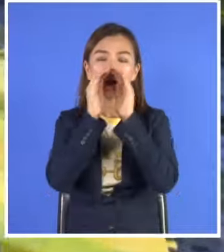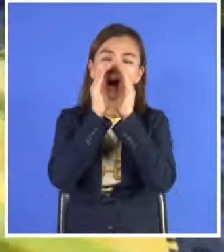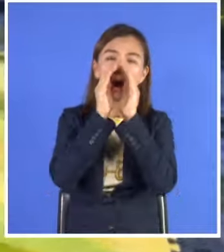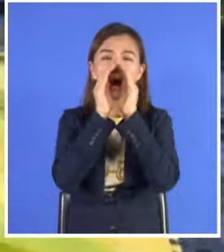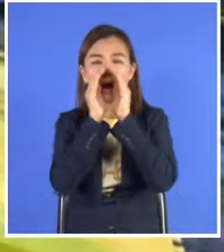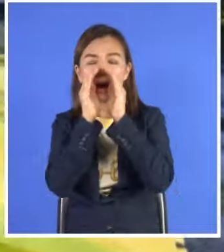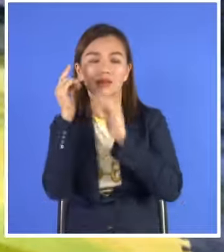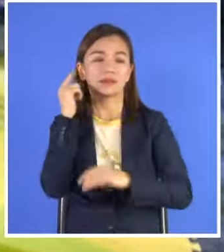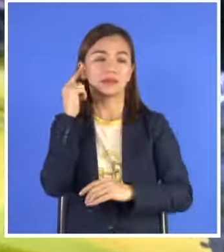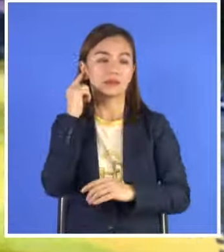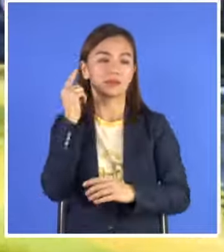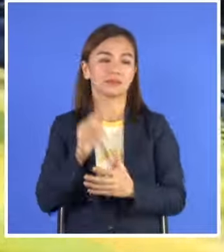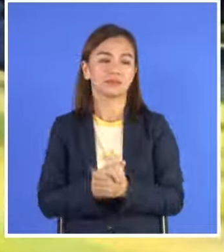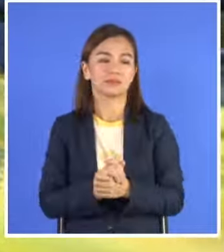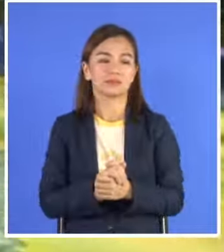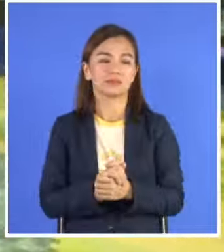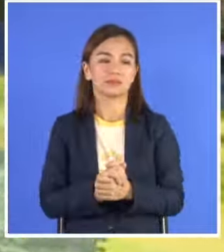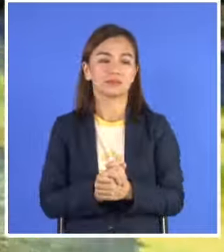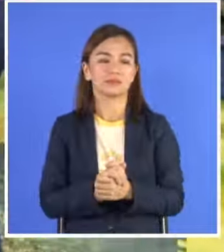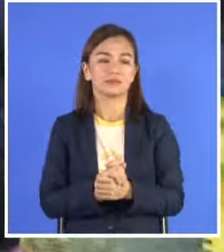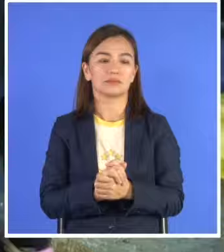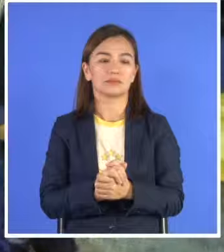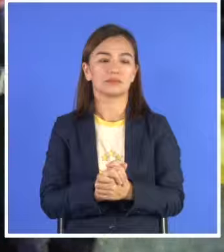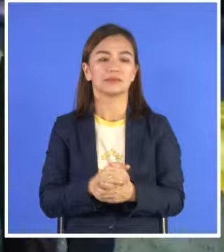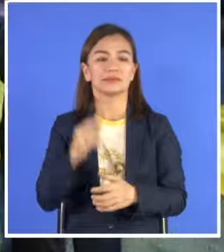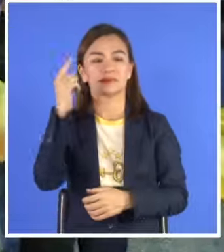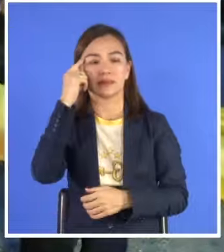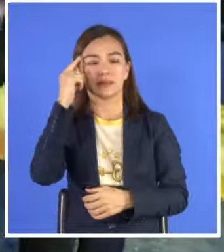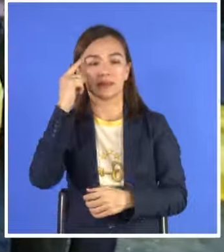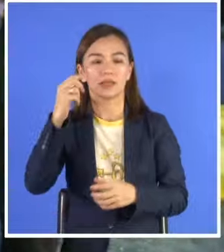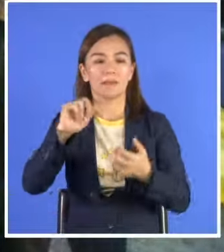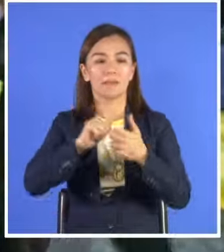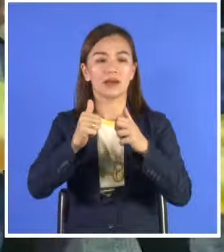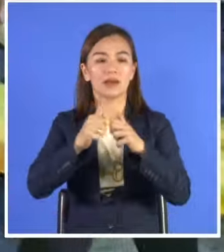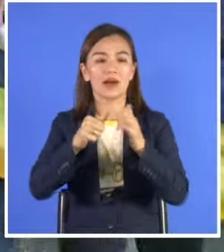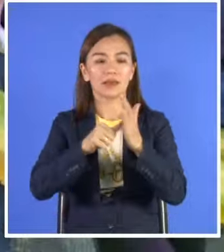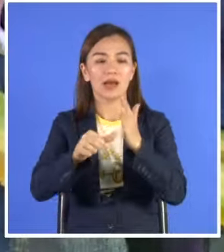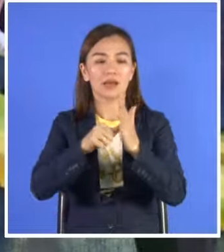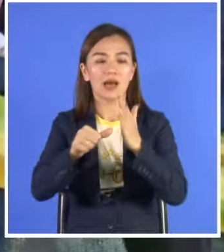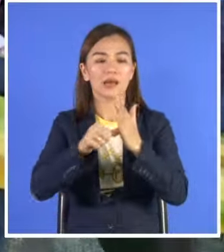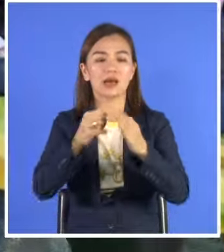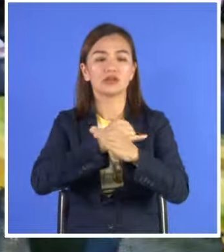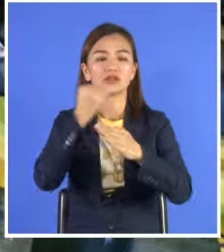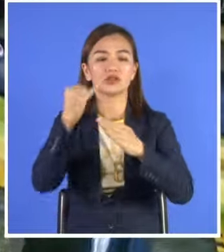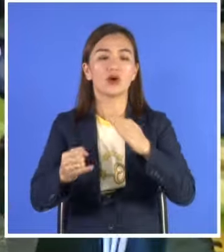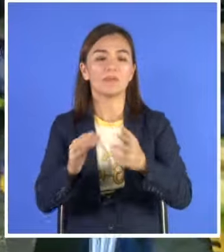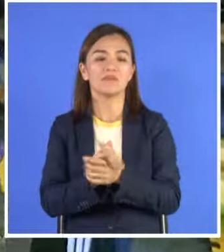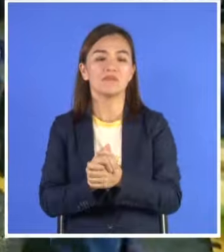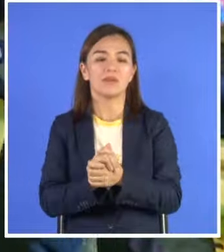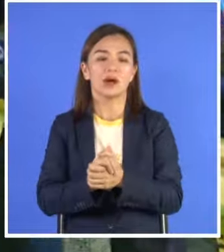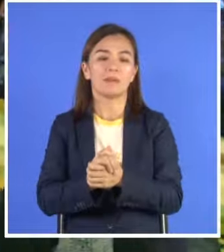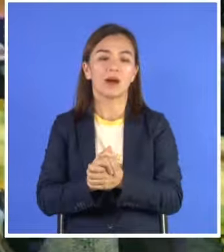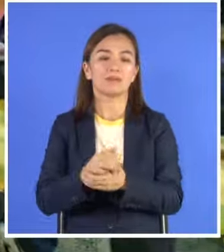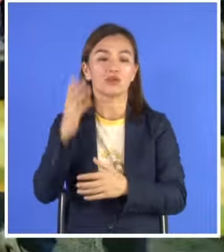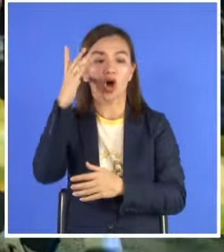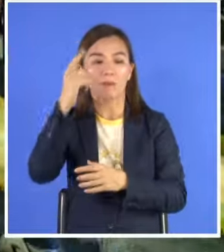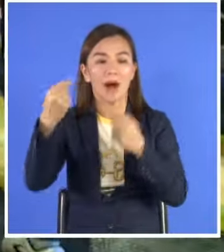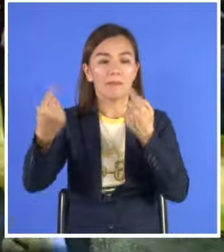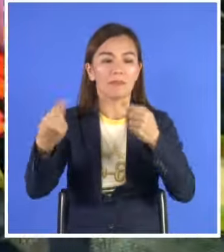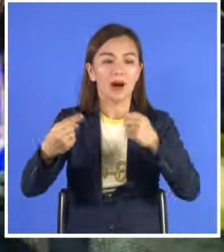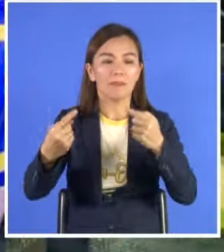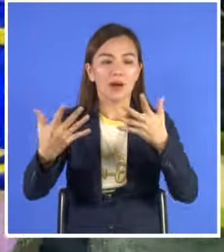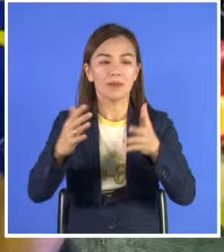ข้อยุติที่เขาคิดว่ามันจะทำให้ทุกอย่างสันติและก็เลิกแล้วต่อกันไปนะครับไม่เอาผิดกันในสิ่งที่เคยคิดเค